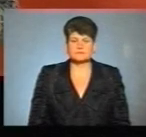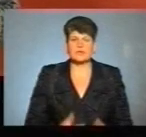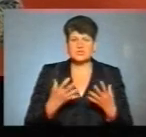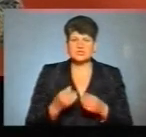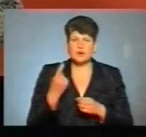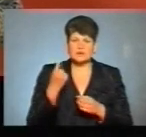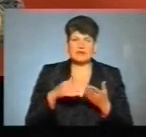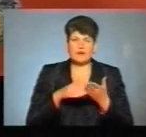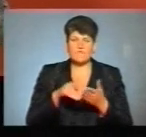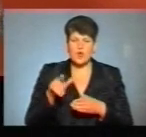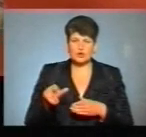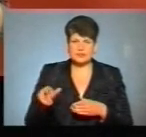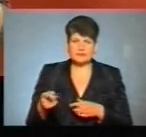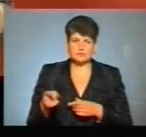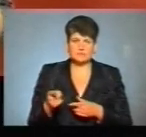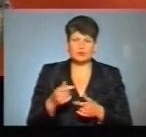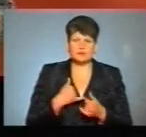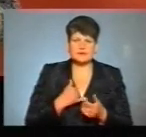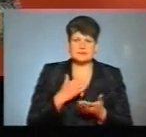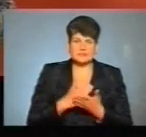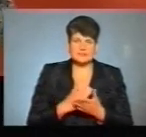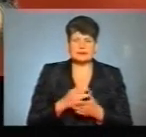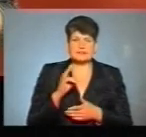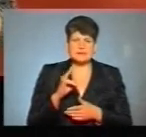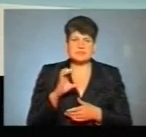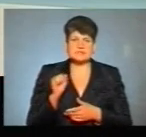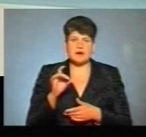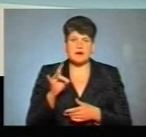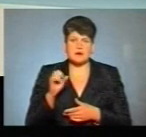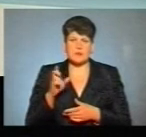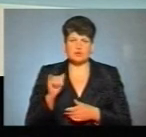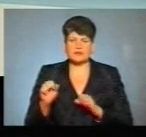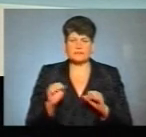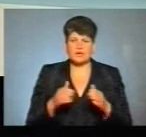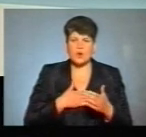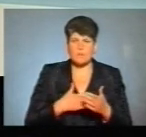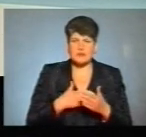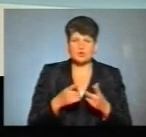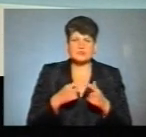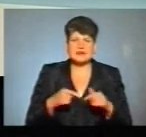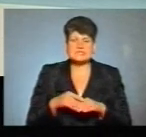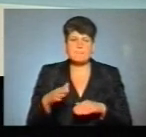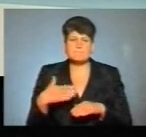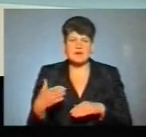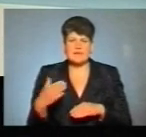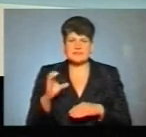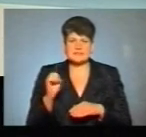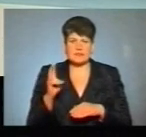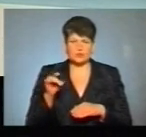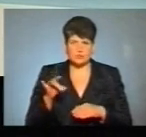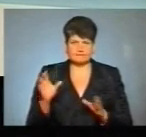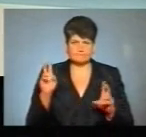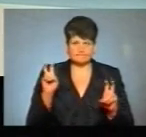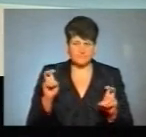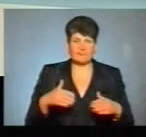Ще один волонтер тернопільський у нас сьогодні в студії – це Назар Сарабун, керівник обласної громадської організації «Правий сектор». Я вас вітаю.